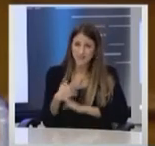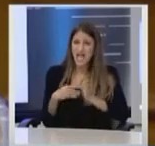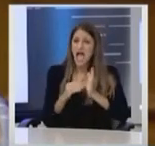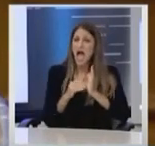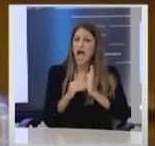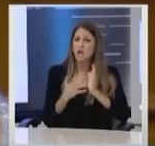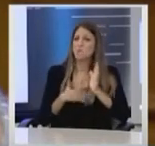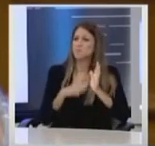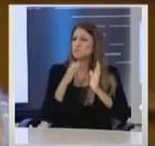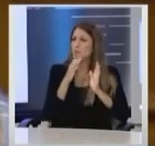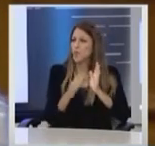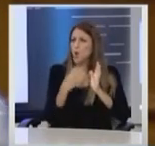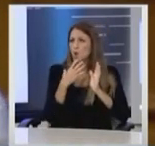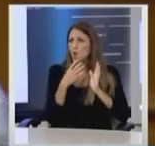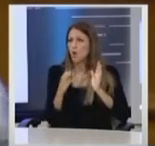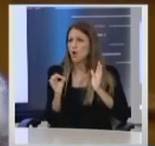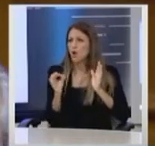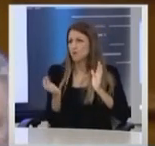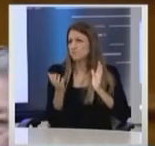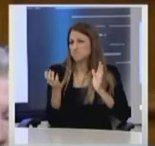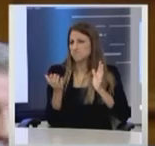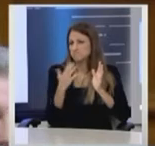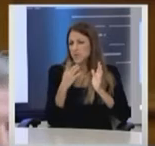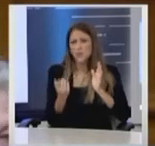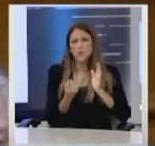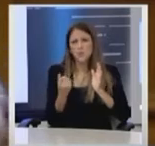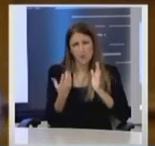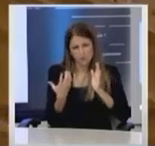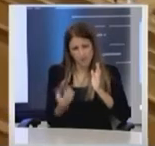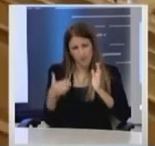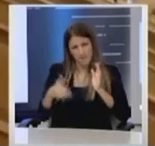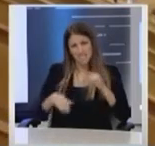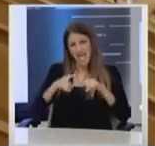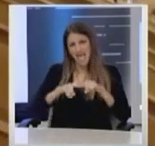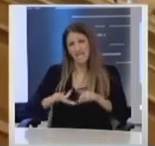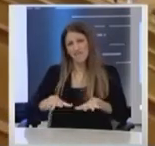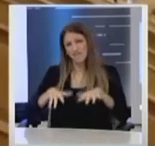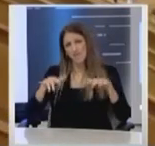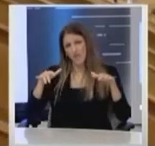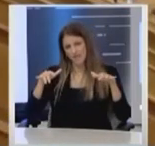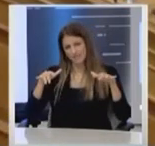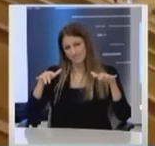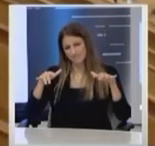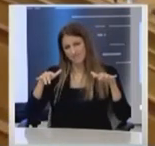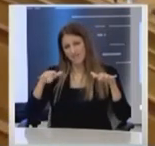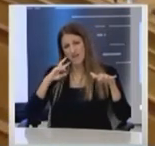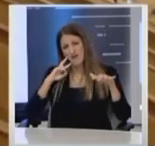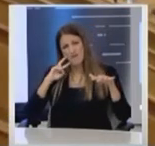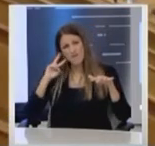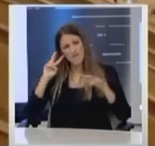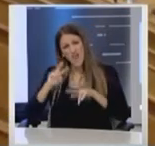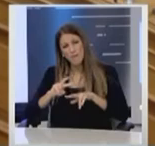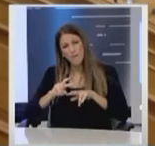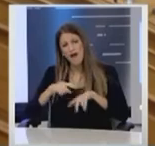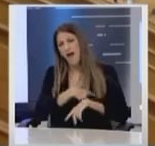αναφερθώ, διότι δεν είναι σπάνιο να συμβαίνει στο ελληνικό κοινοβούλιο αυτό, να βλέπουμε ένα πολιτικό